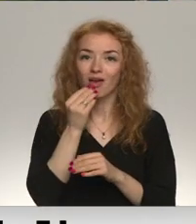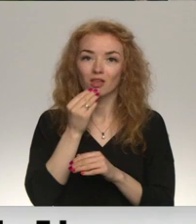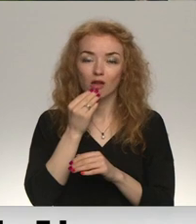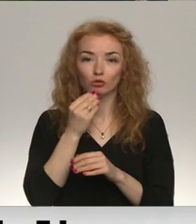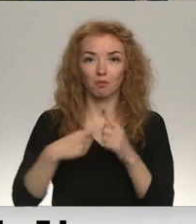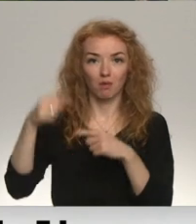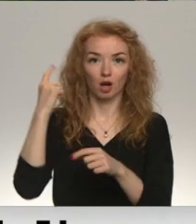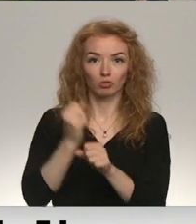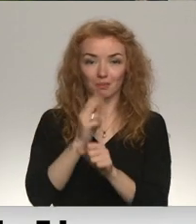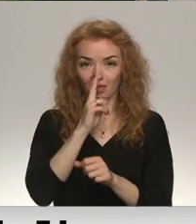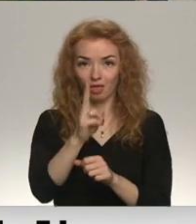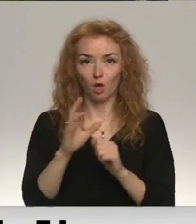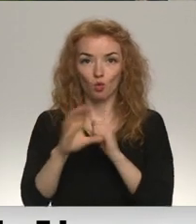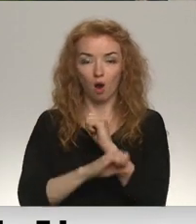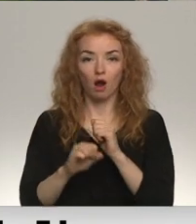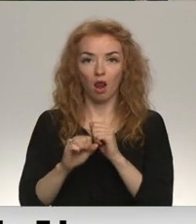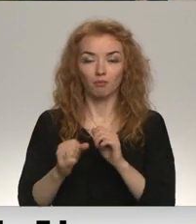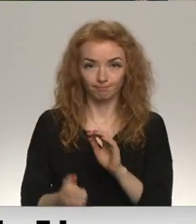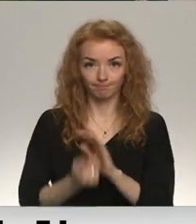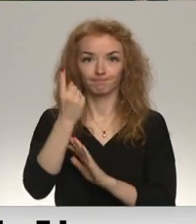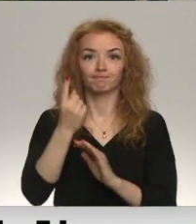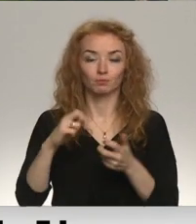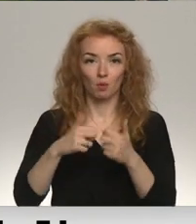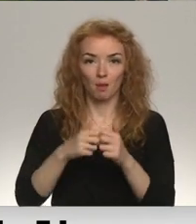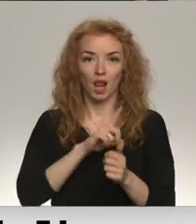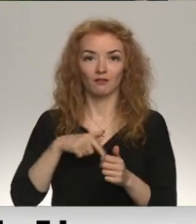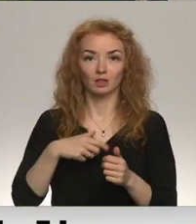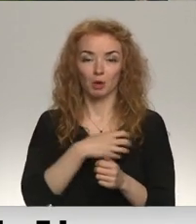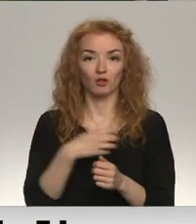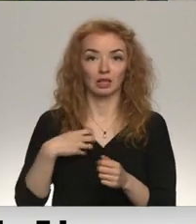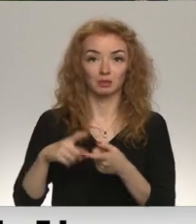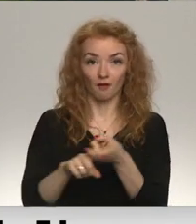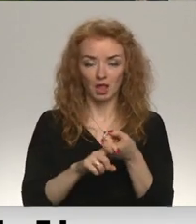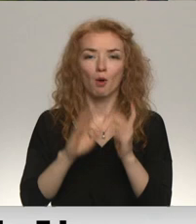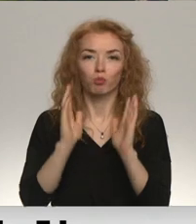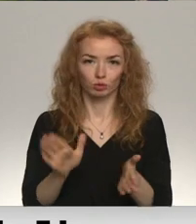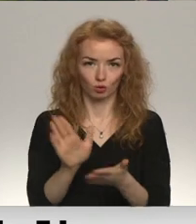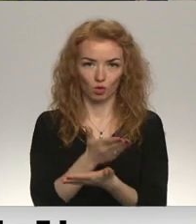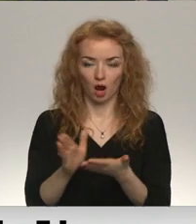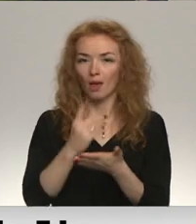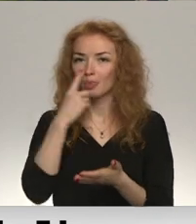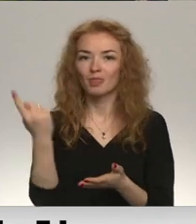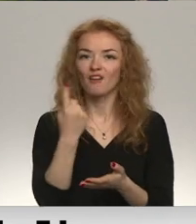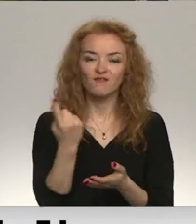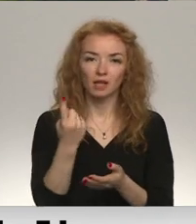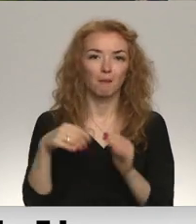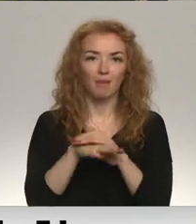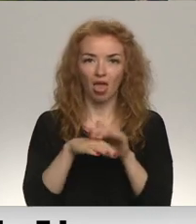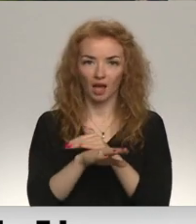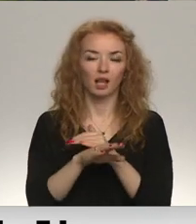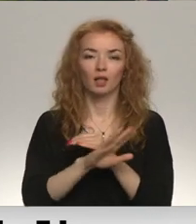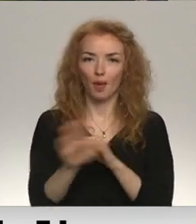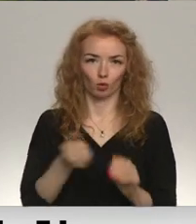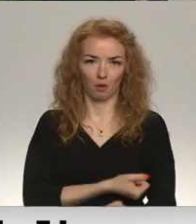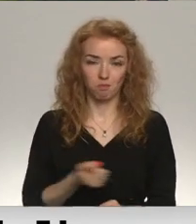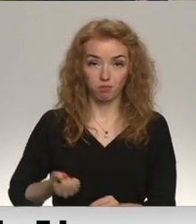pagājušās darba nedēļas nogalē trauksmi cēla Latvijas pašvaldību savienība, tiks atrisināts. Neviens bēglis bez ēdināšanas nepaliks.